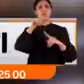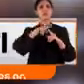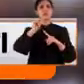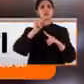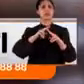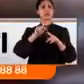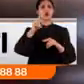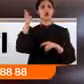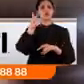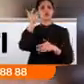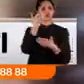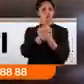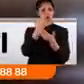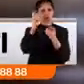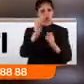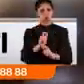duyurdu.